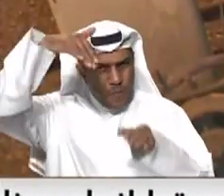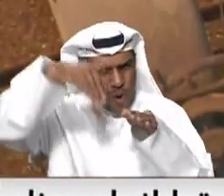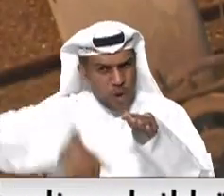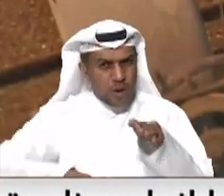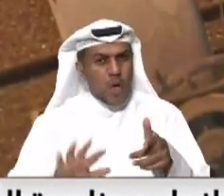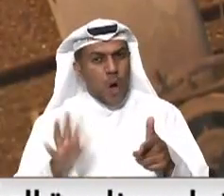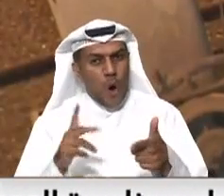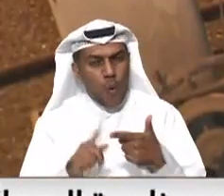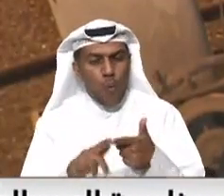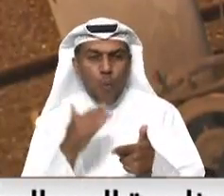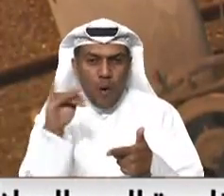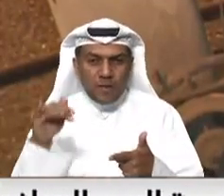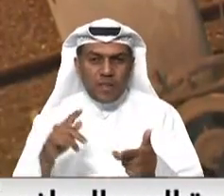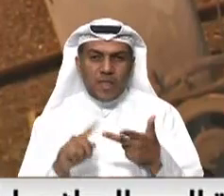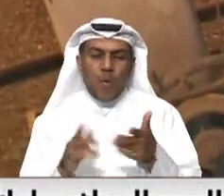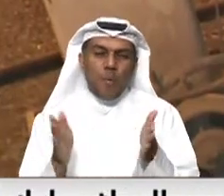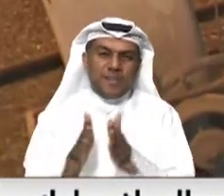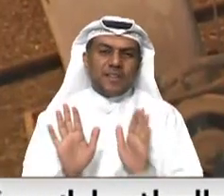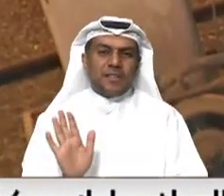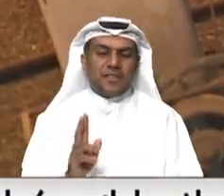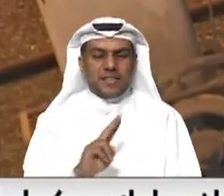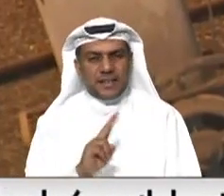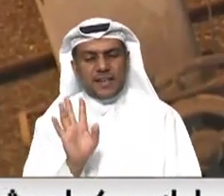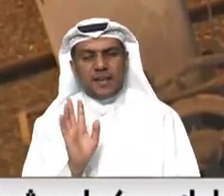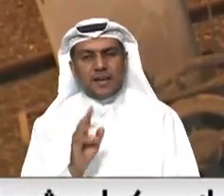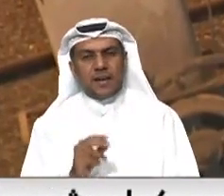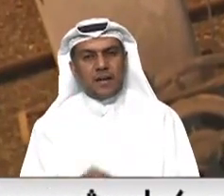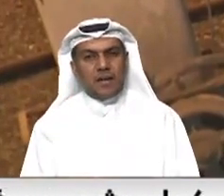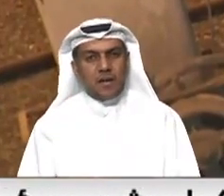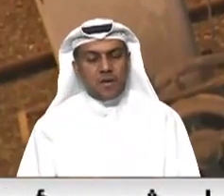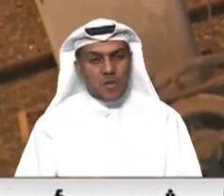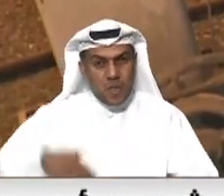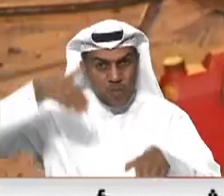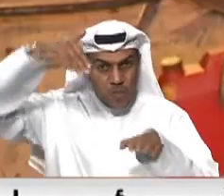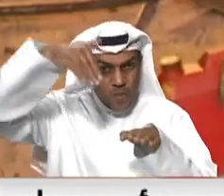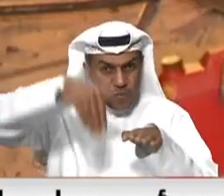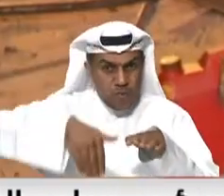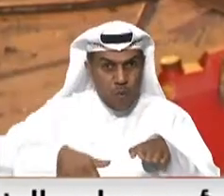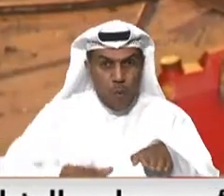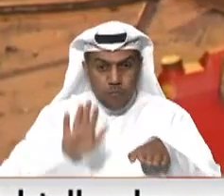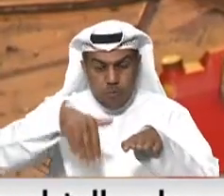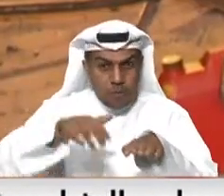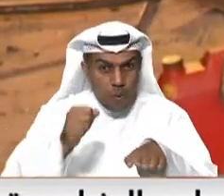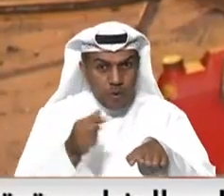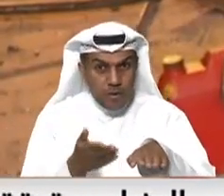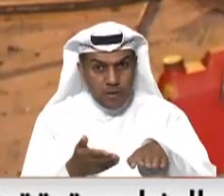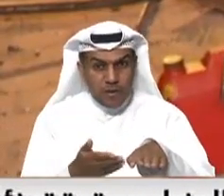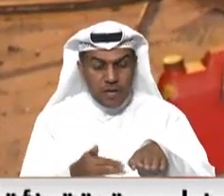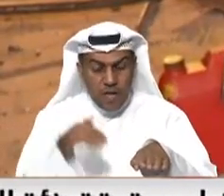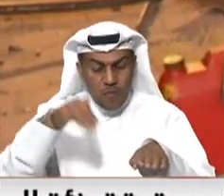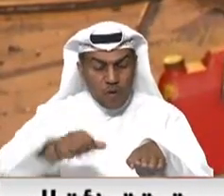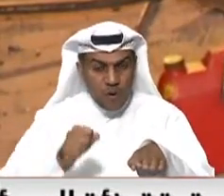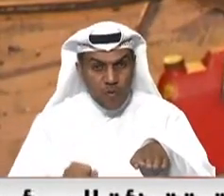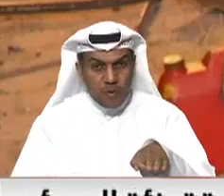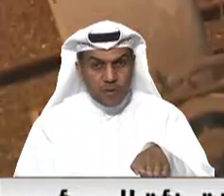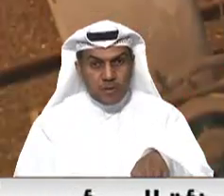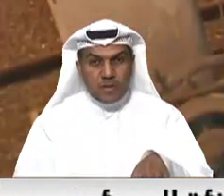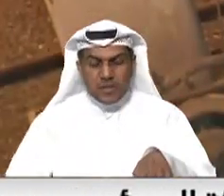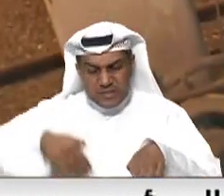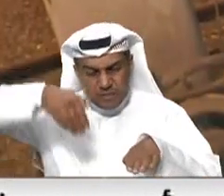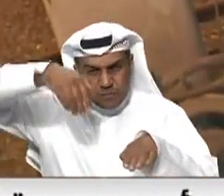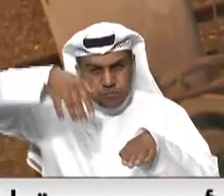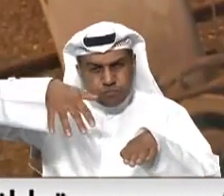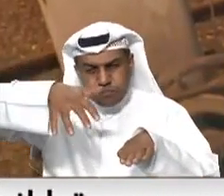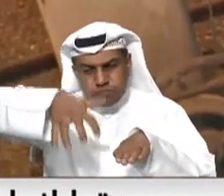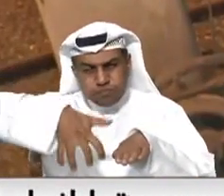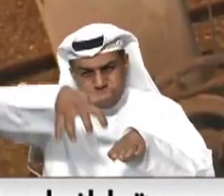متوسطة، معالجة بسيطة. طبعا احنا نشتغل على المعالجات العميقة والمتوسطة. العميقة هي استبدال